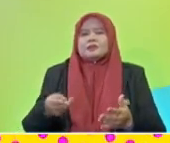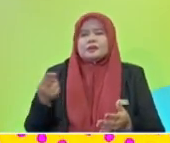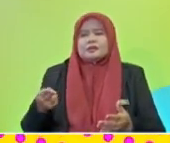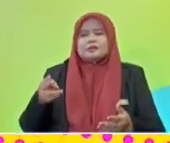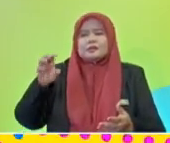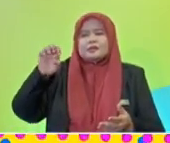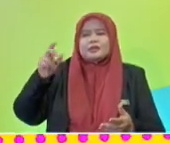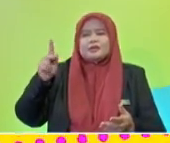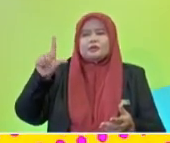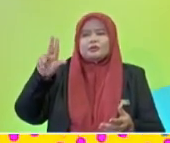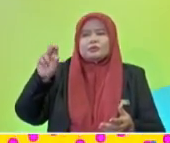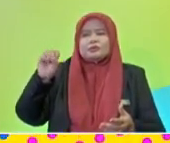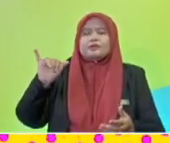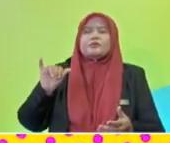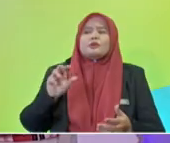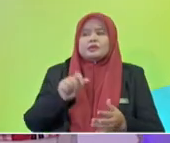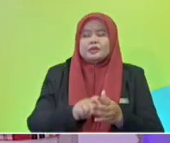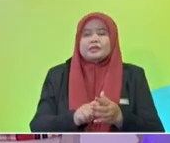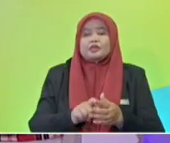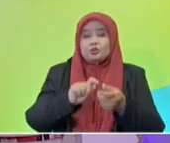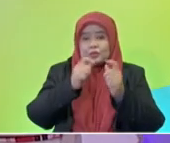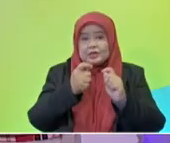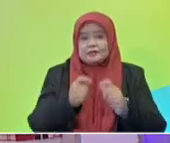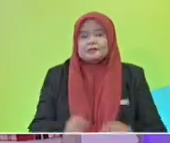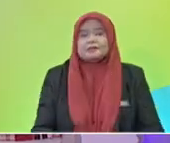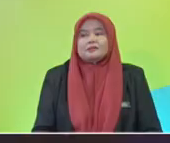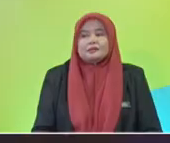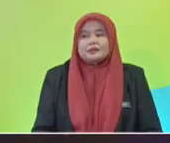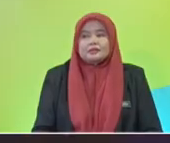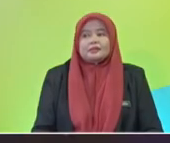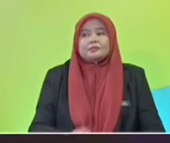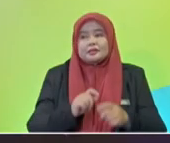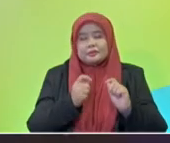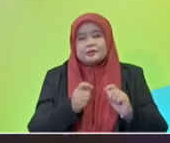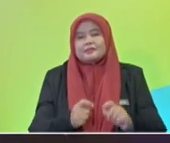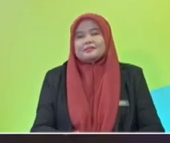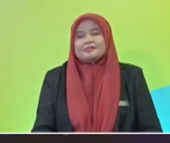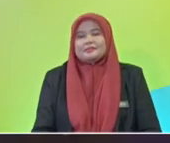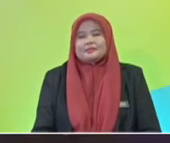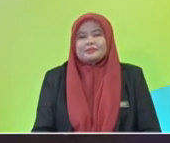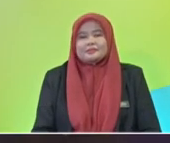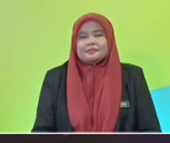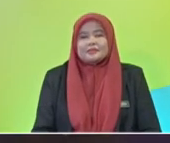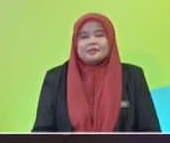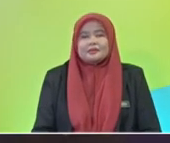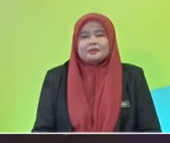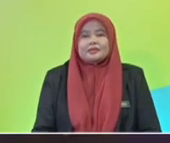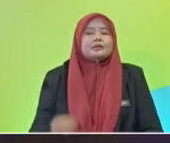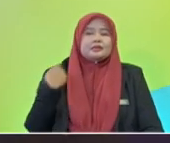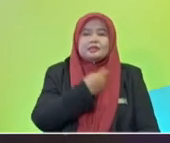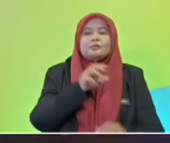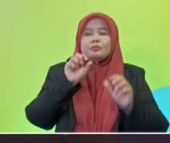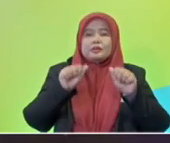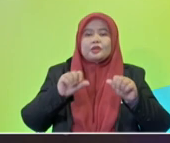yang kita boleh tebus kemjti topi dan kas kasut Ha kan baik kita boleh